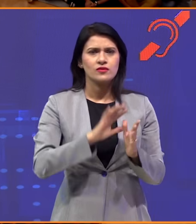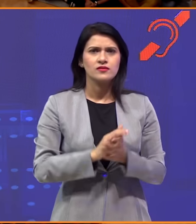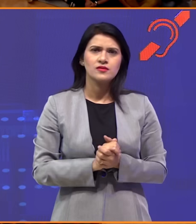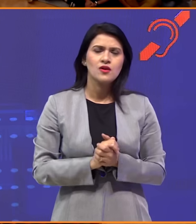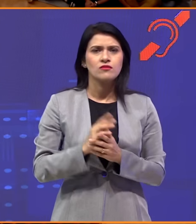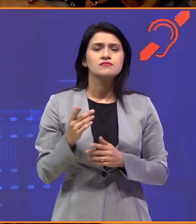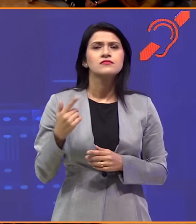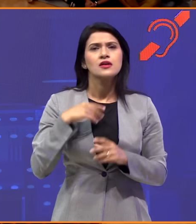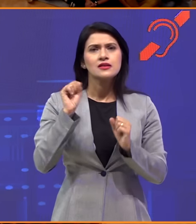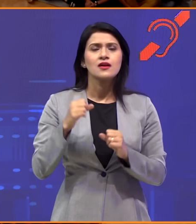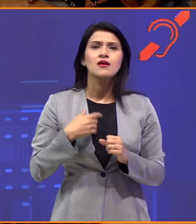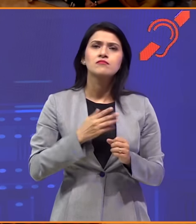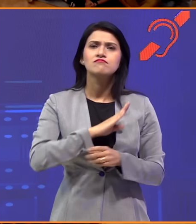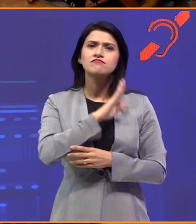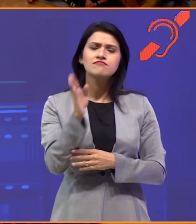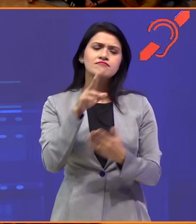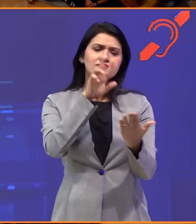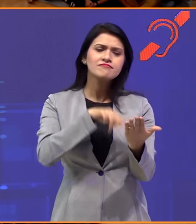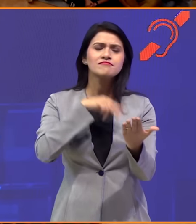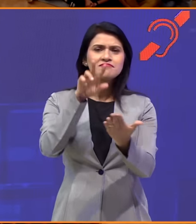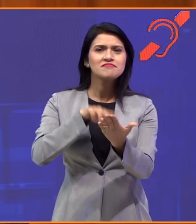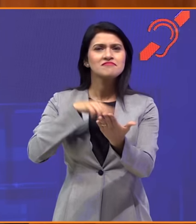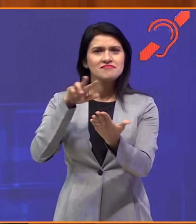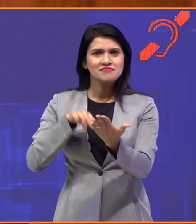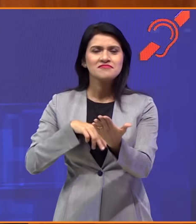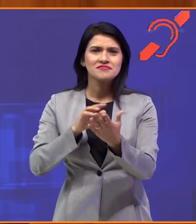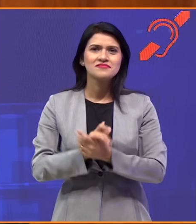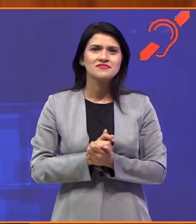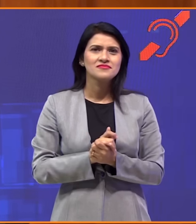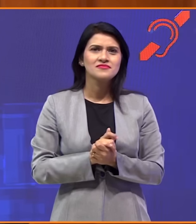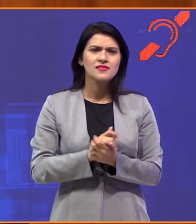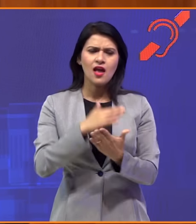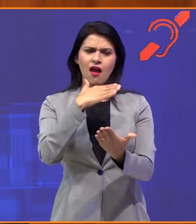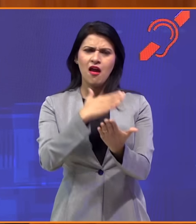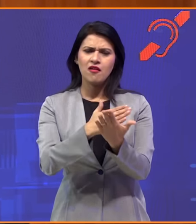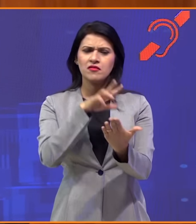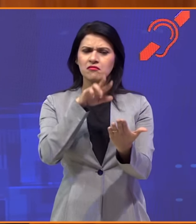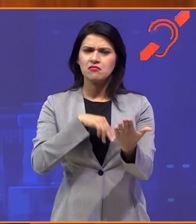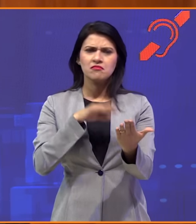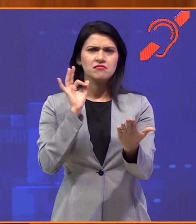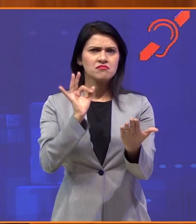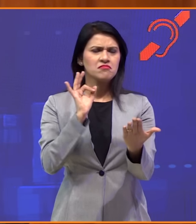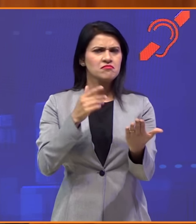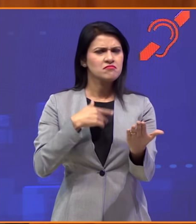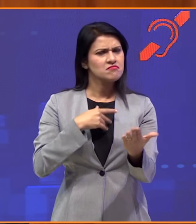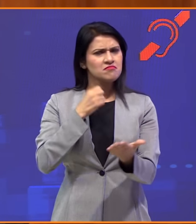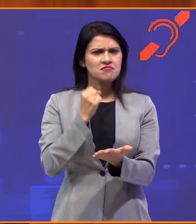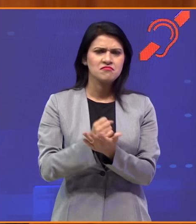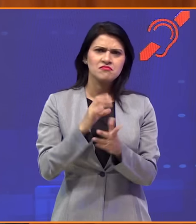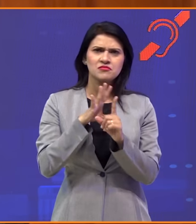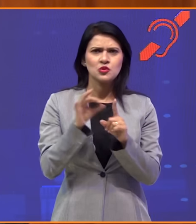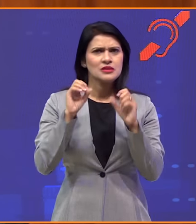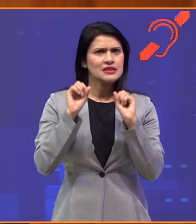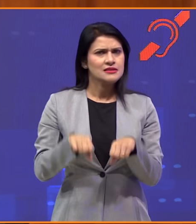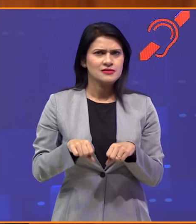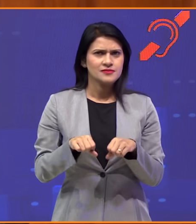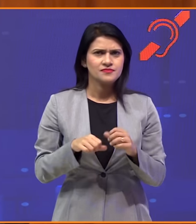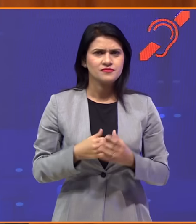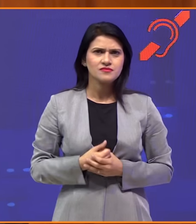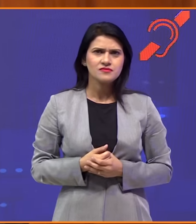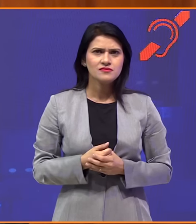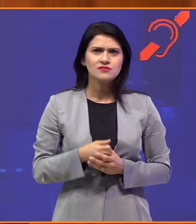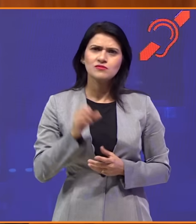पढ़ना शुरू किया उसका असिस्टेंट भी बैठे थे मुझे आधे में ही लग गया कि मैं यह फिल्म कर रहा हूं तो मैंने उसको बोला तू रेड